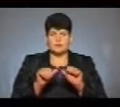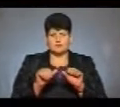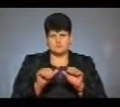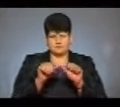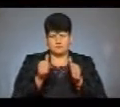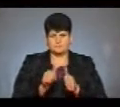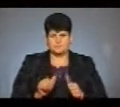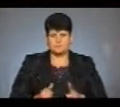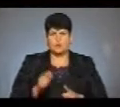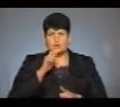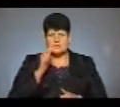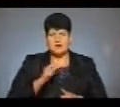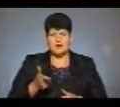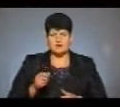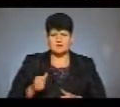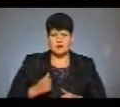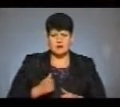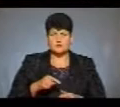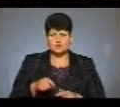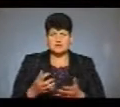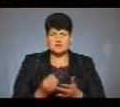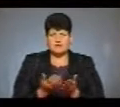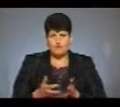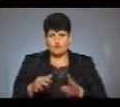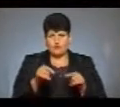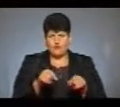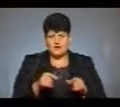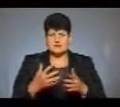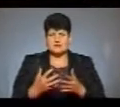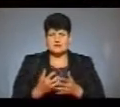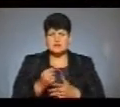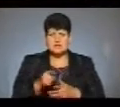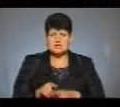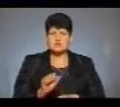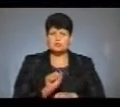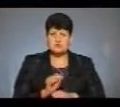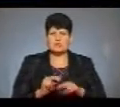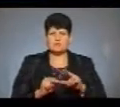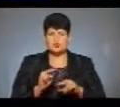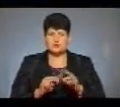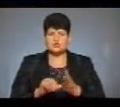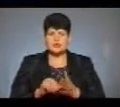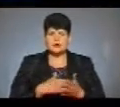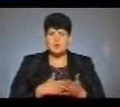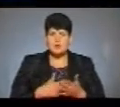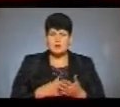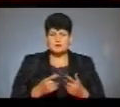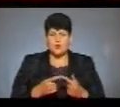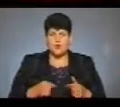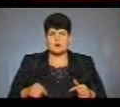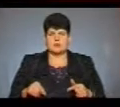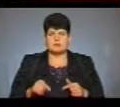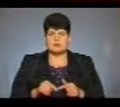воїнам Української Галицької армії. Кістки знайшли у цьому котловані. Виявили їх і зупинили будівництво члени громадської організації